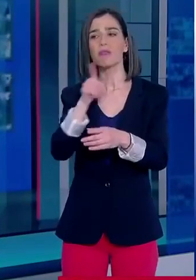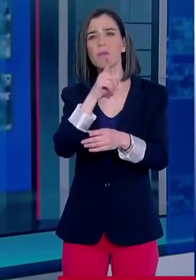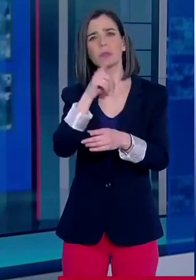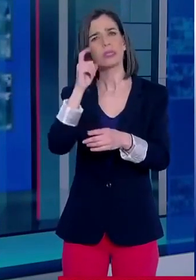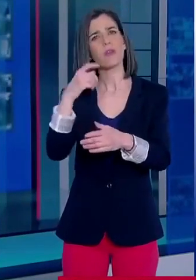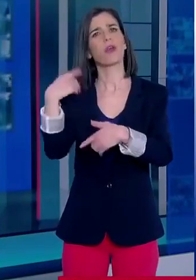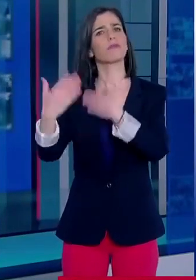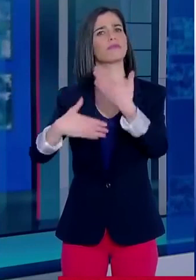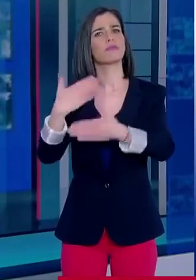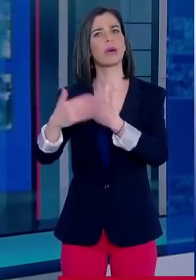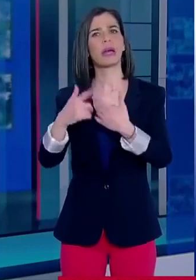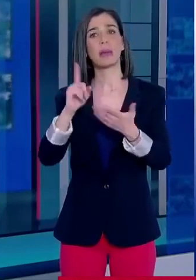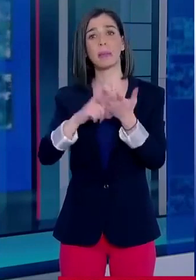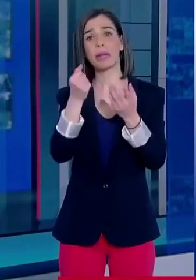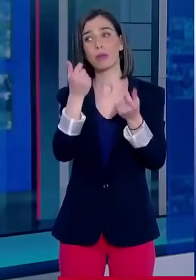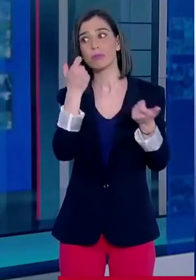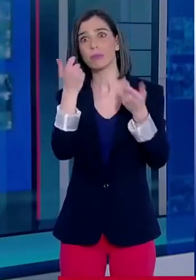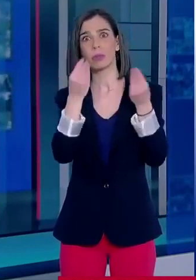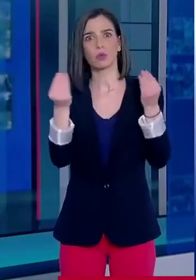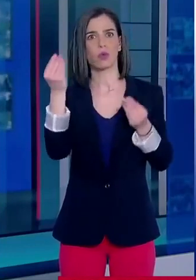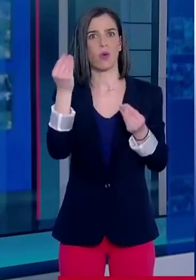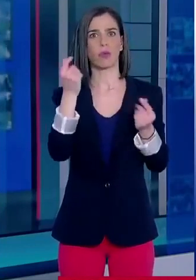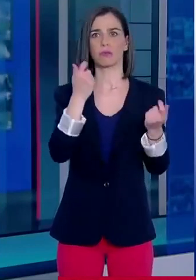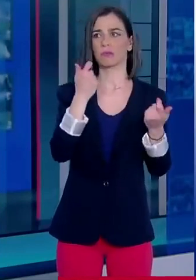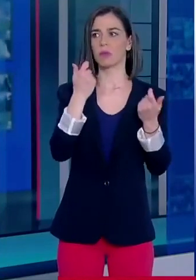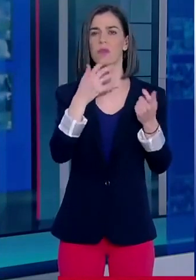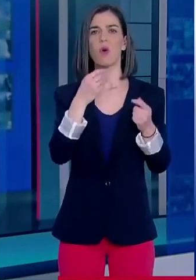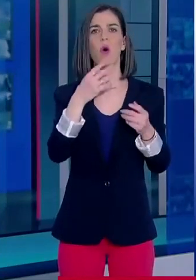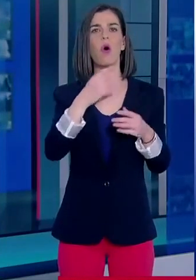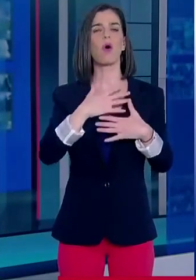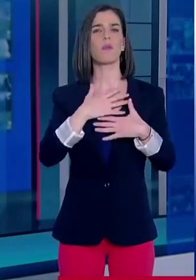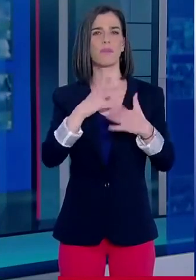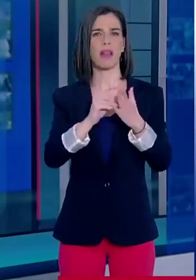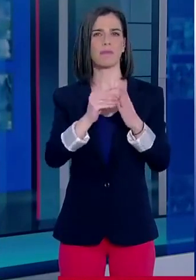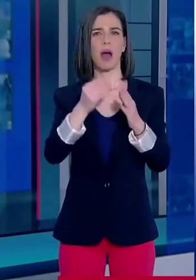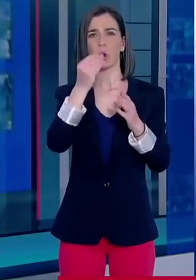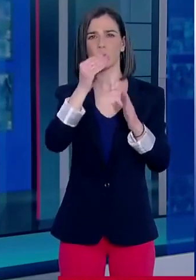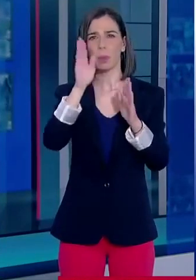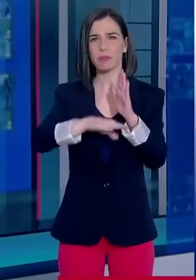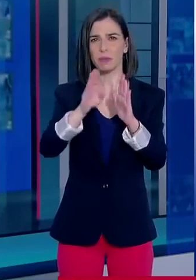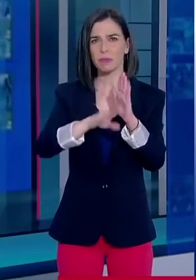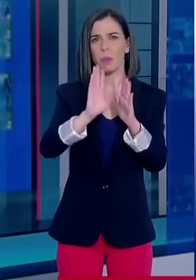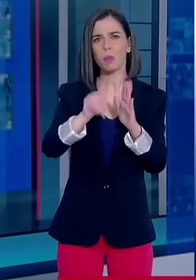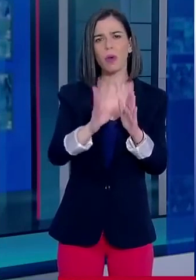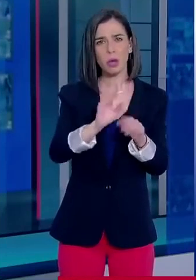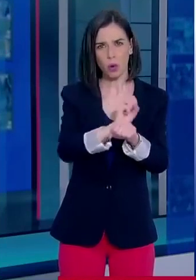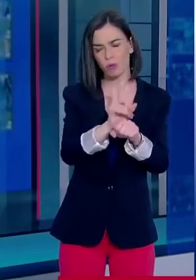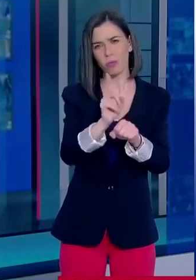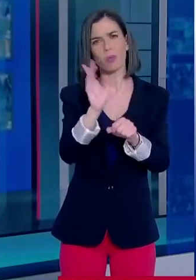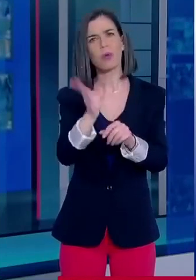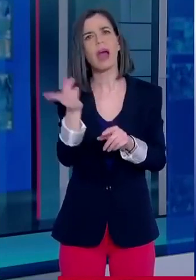χρησιμοποιούσαν και θα έχουν μια επαγρύπνηση, γιατί φυσικά η πτώση του οξυγόνου μπορεί να οφείλεται και σε άλλα νοσήματα, όχι μόνο στον νέο ιό.